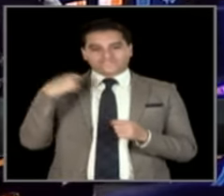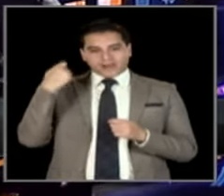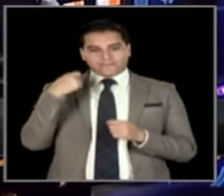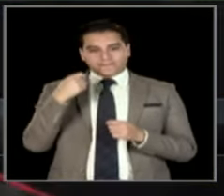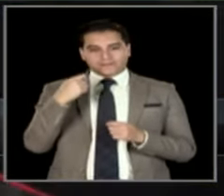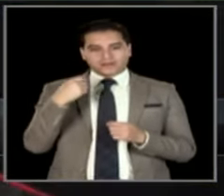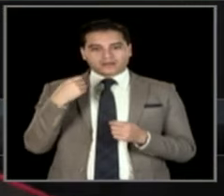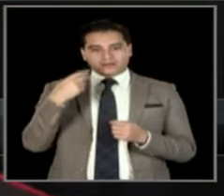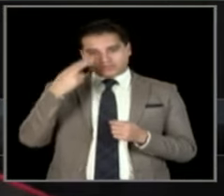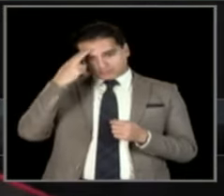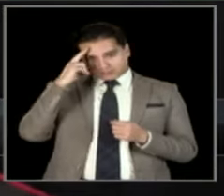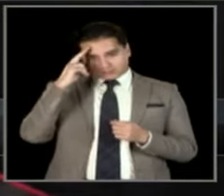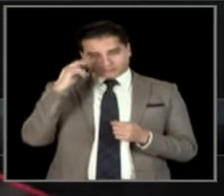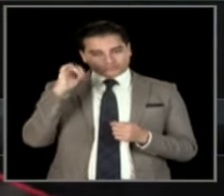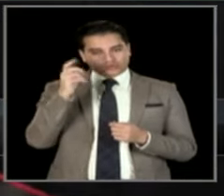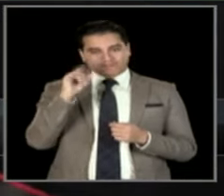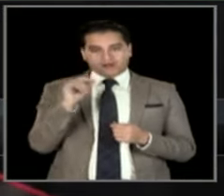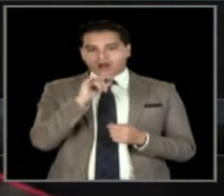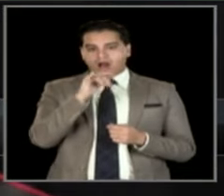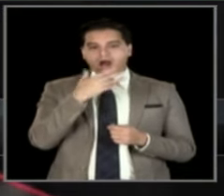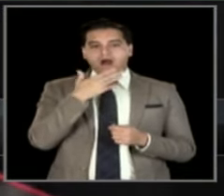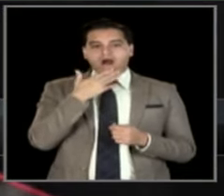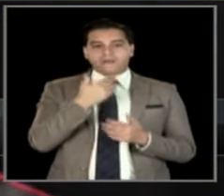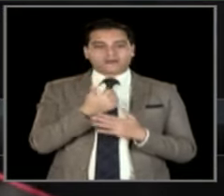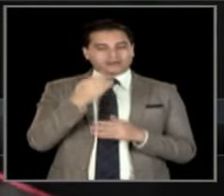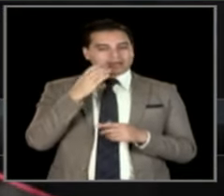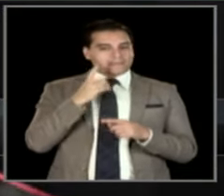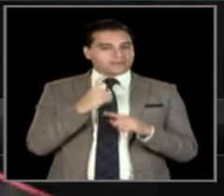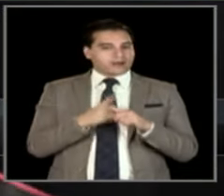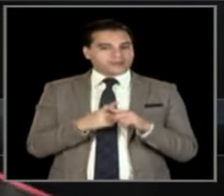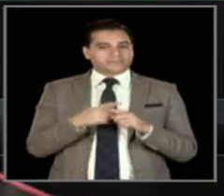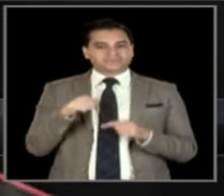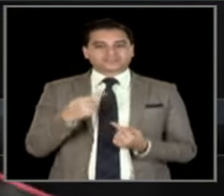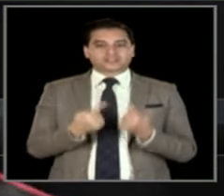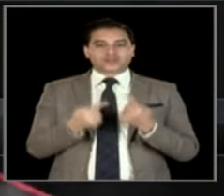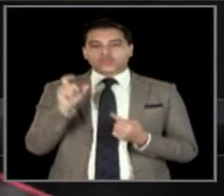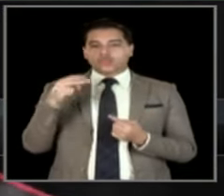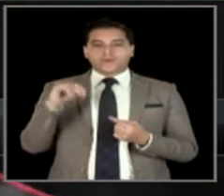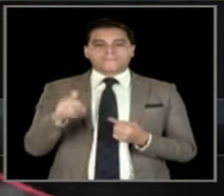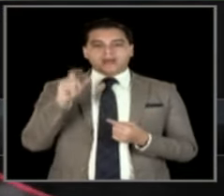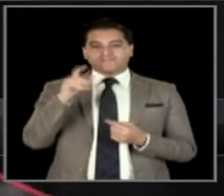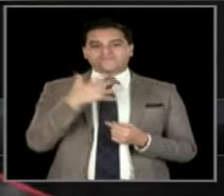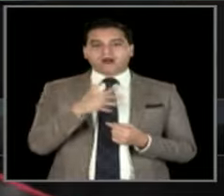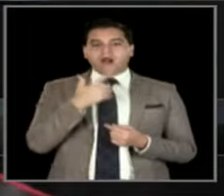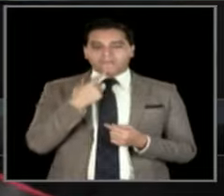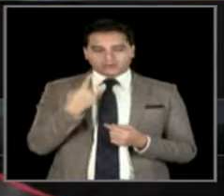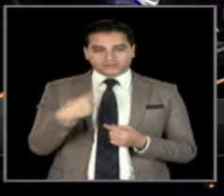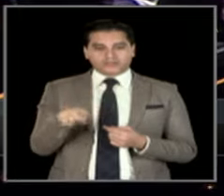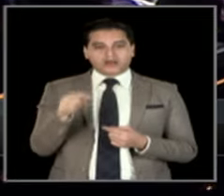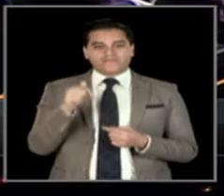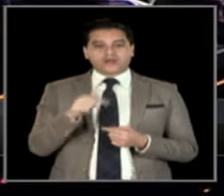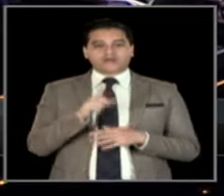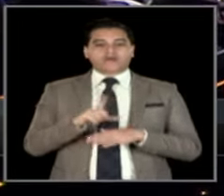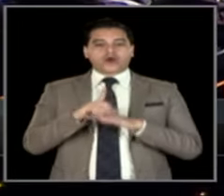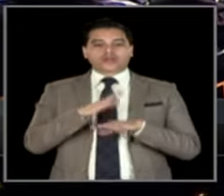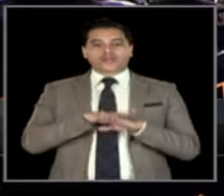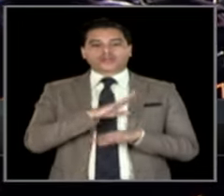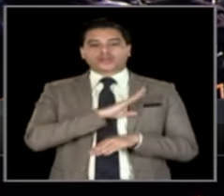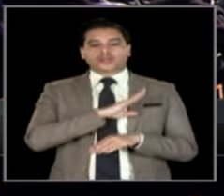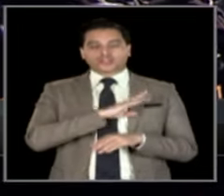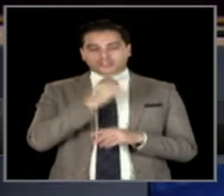فمن هو؟ مصطفى عمر. غلط. في أي بحر تقع جزيرة النعمان؟ البحر الأحمر. صح. من هو قائد جيش المغول